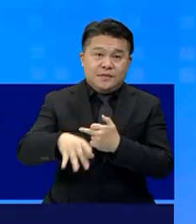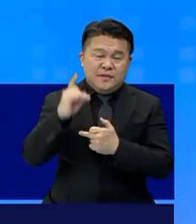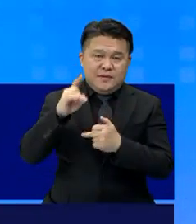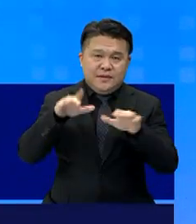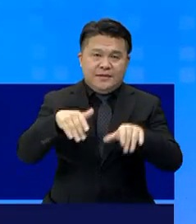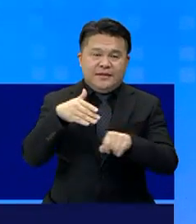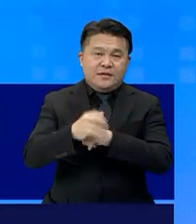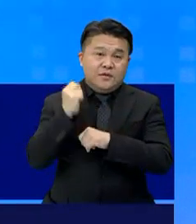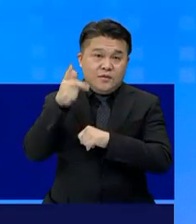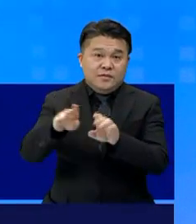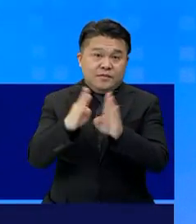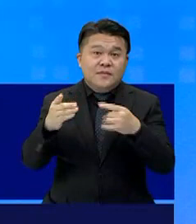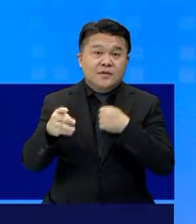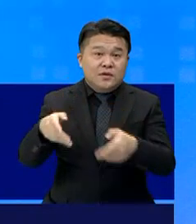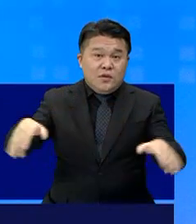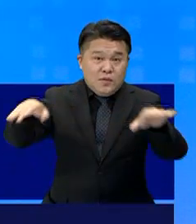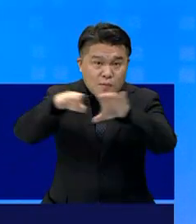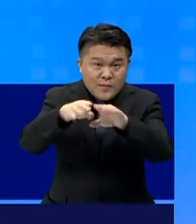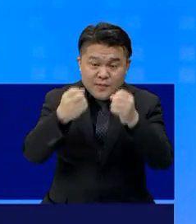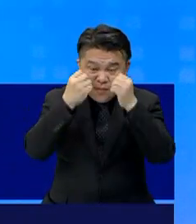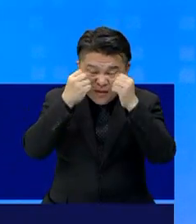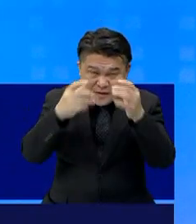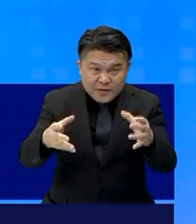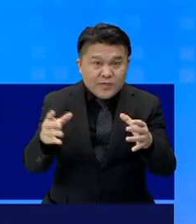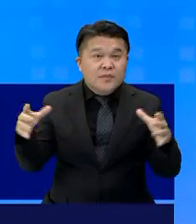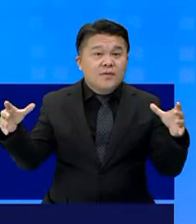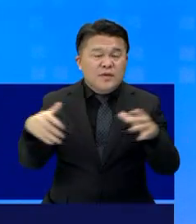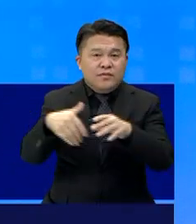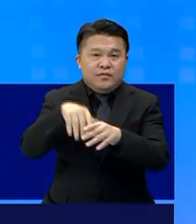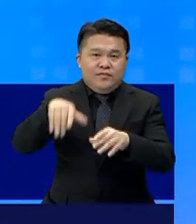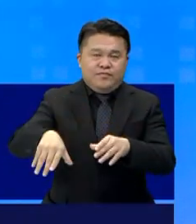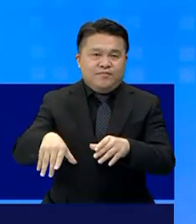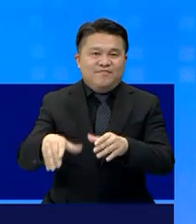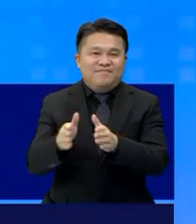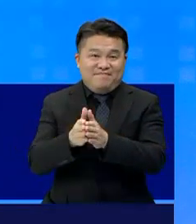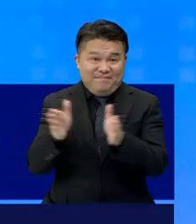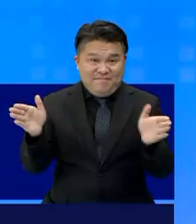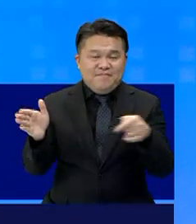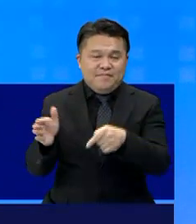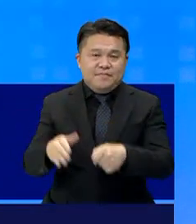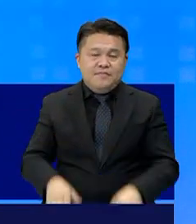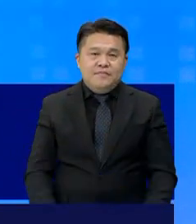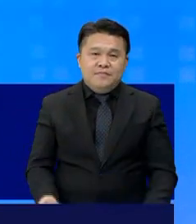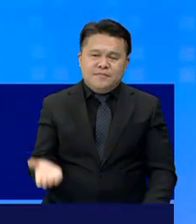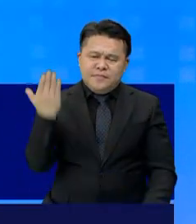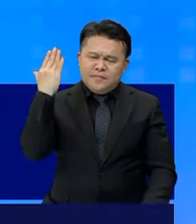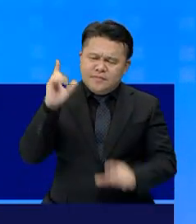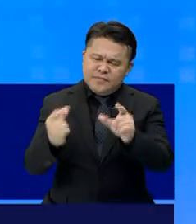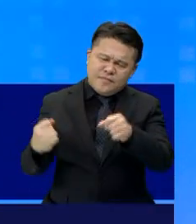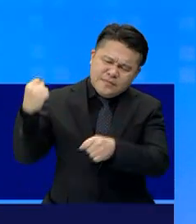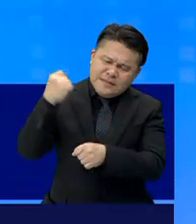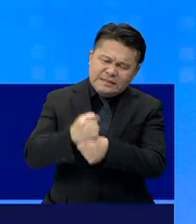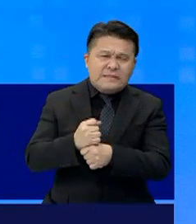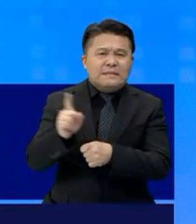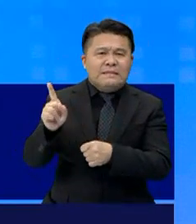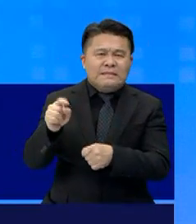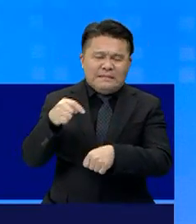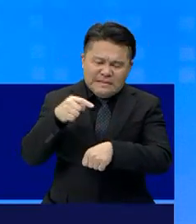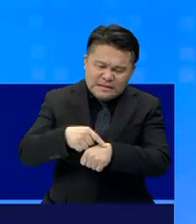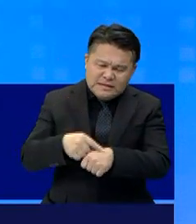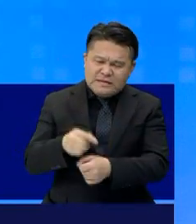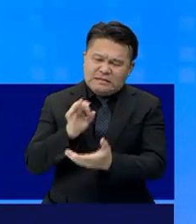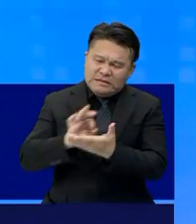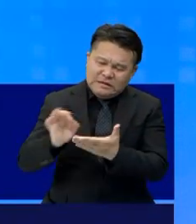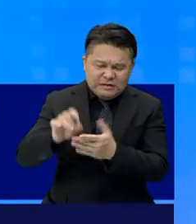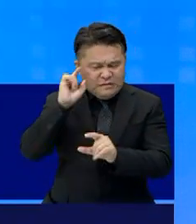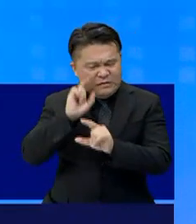최초의 현대식 호텔로 문을 열었던 건물이 새로운 복합 공간으로 첫 선을 보였습니다. 원형 복원에 적잖은 시간과